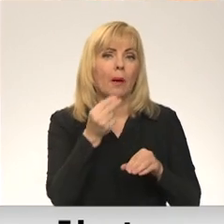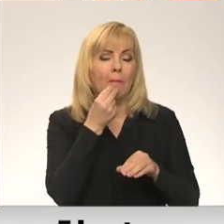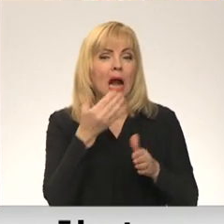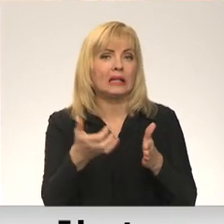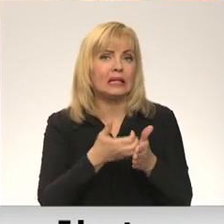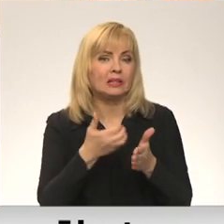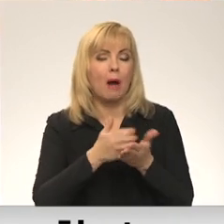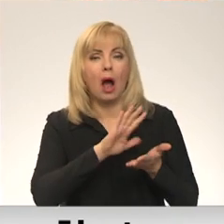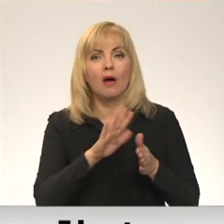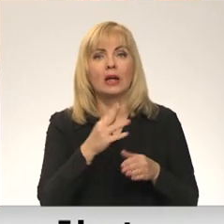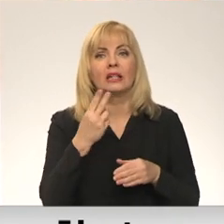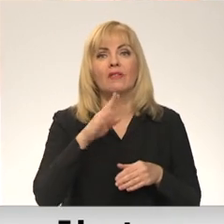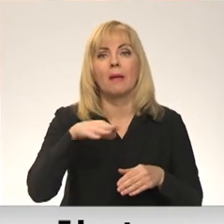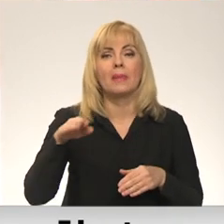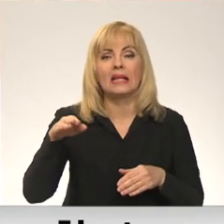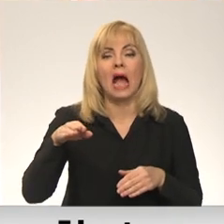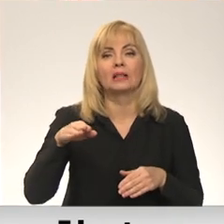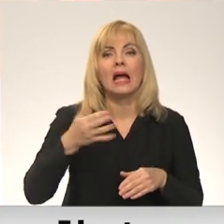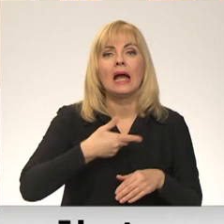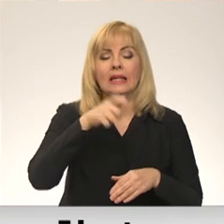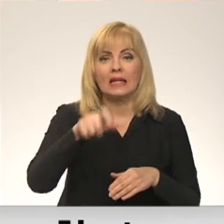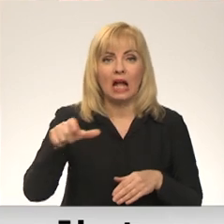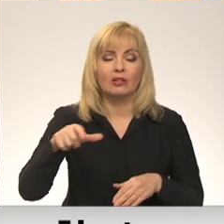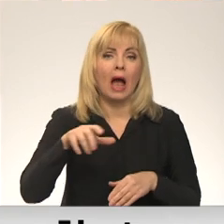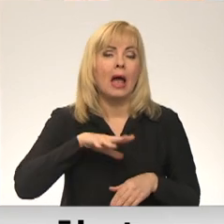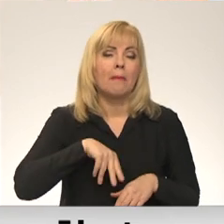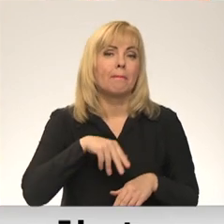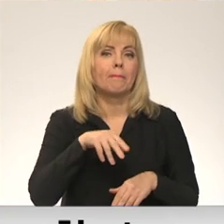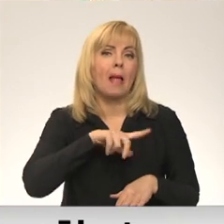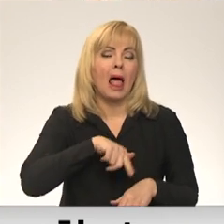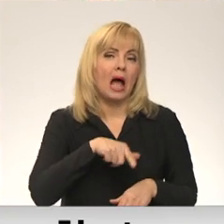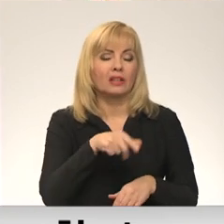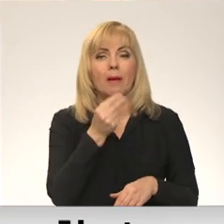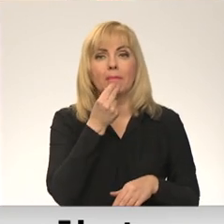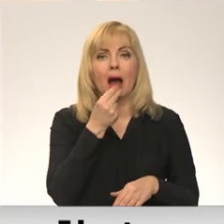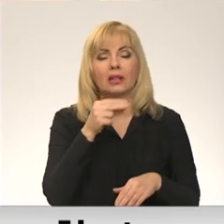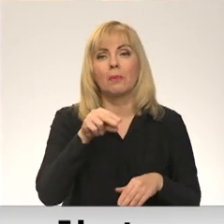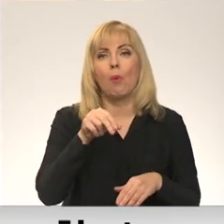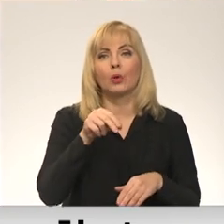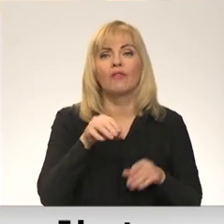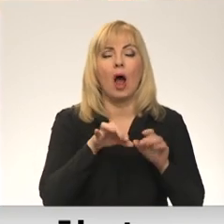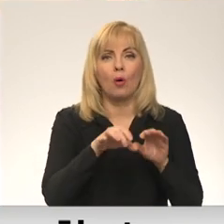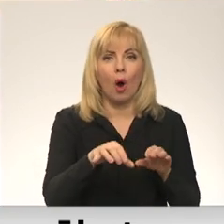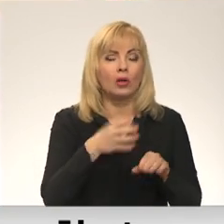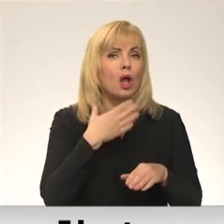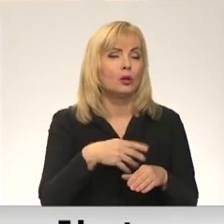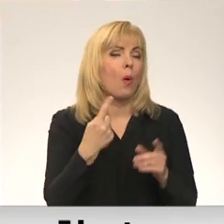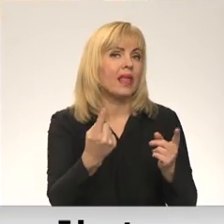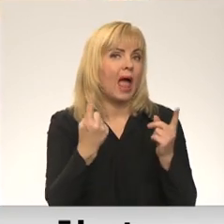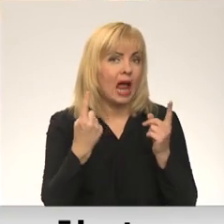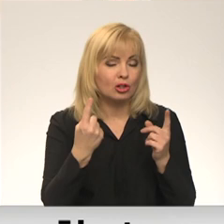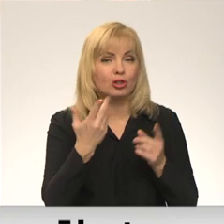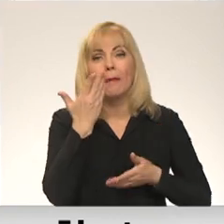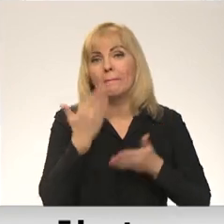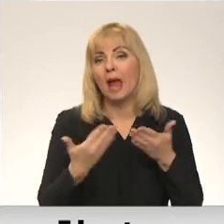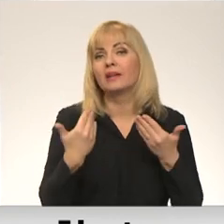izmanto aptuveni 2 miljārdi iedzīvotāju. Latvijā pārtika ar kukaiņu proteīnu pulveri vismaz pagaidām ir eksotika. Tomēr mēģinājumi